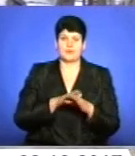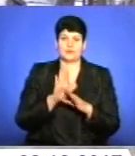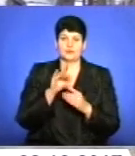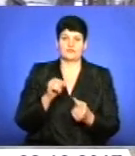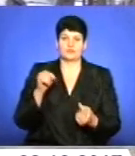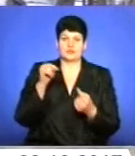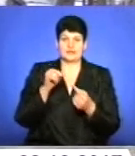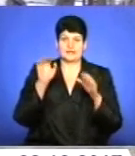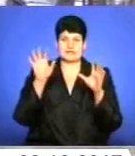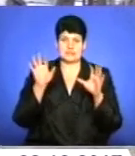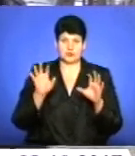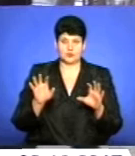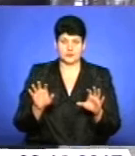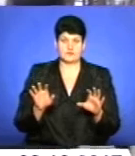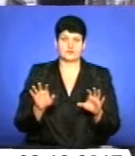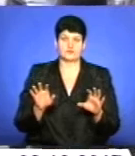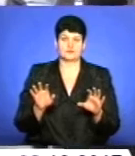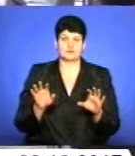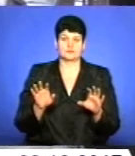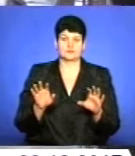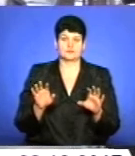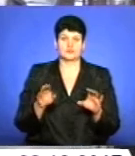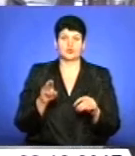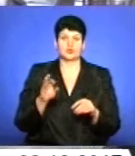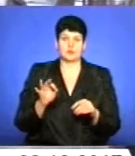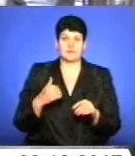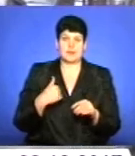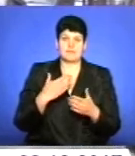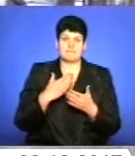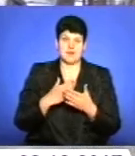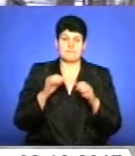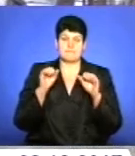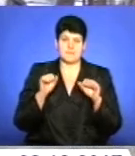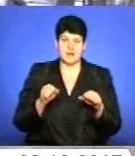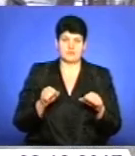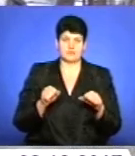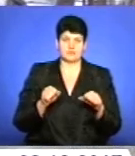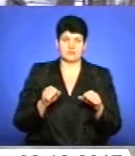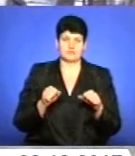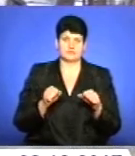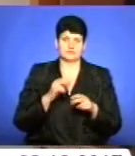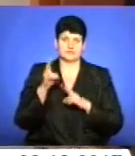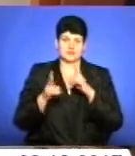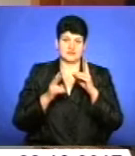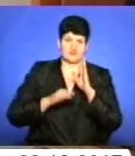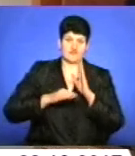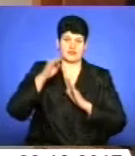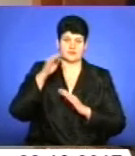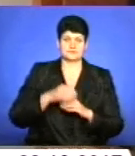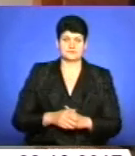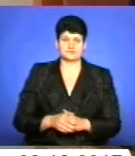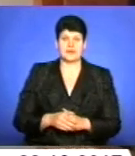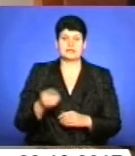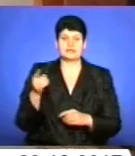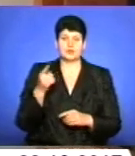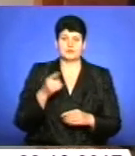чинному законодавству, то ми маємо право апелювати до вищої інстанції. Тернопільський окружний